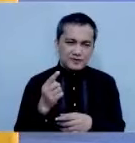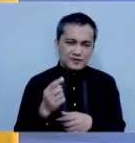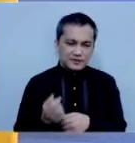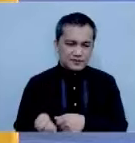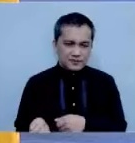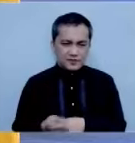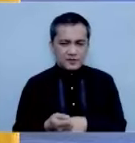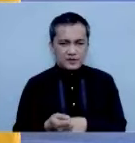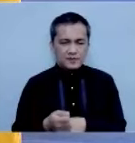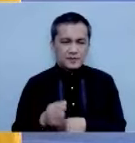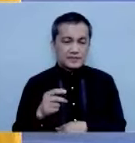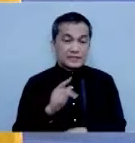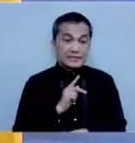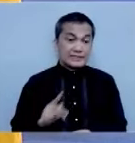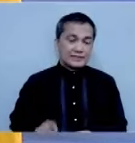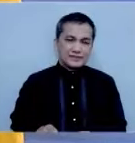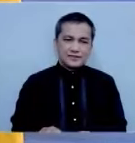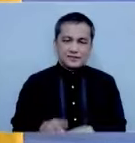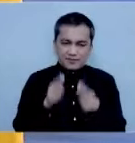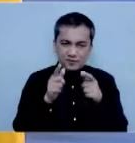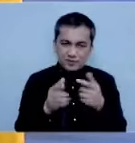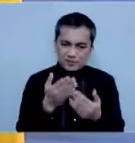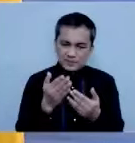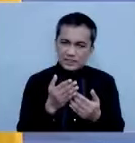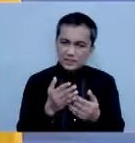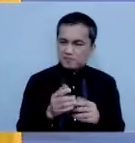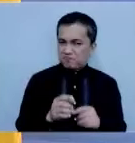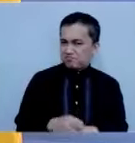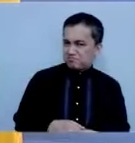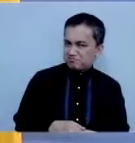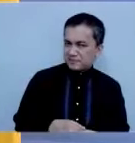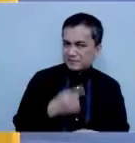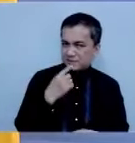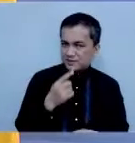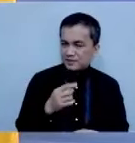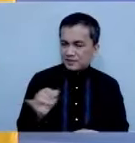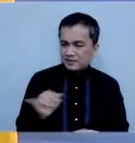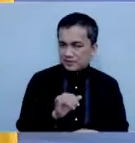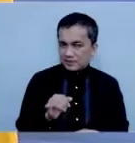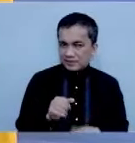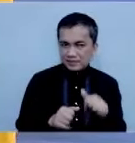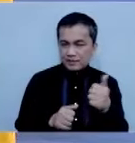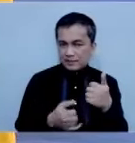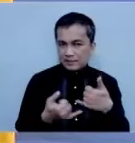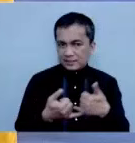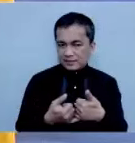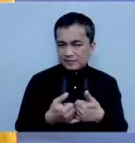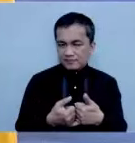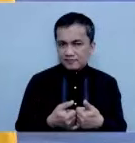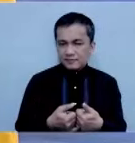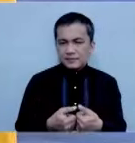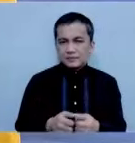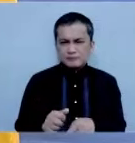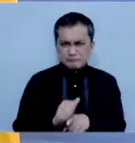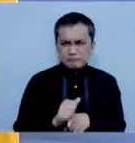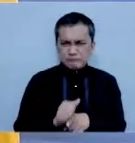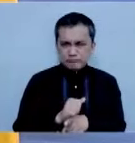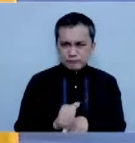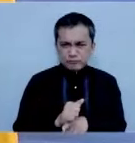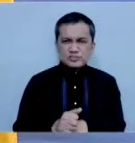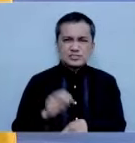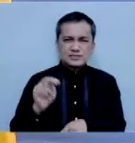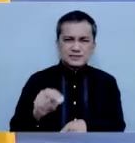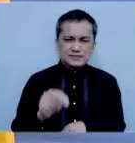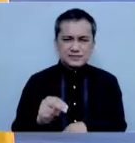monarch. Mukha po madali ang larong ito, pero sinasabing tulad ng iba pang laro, matinding paghahanda ang kailangan para